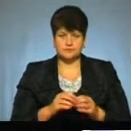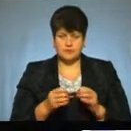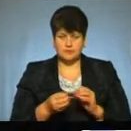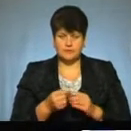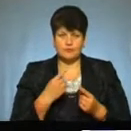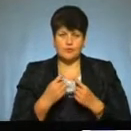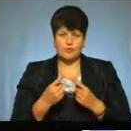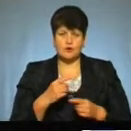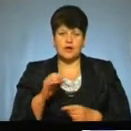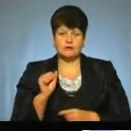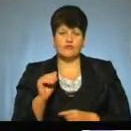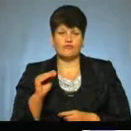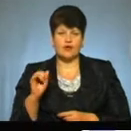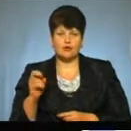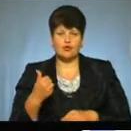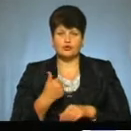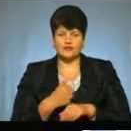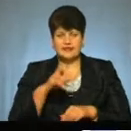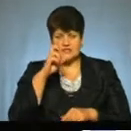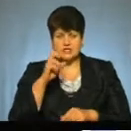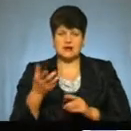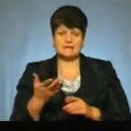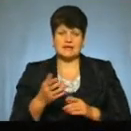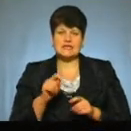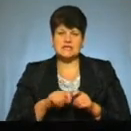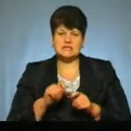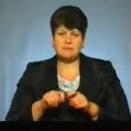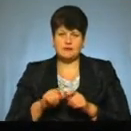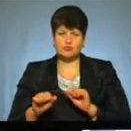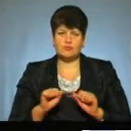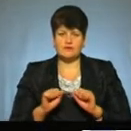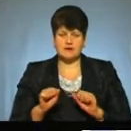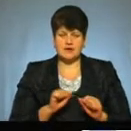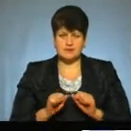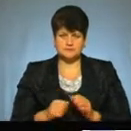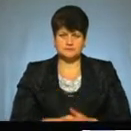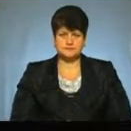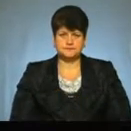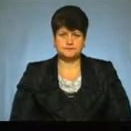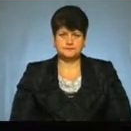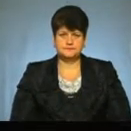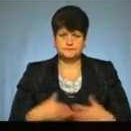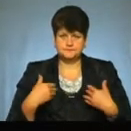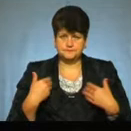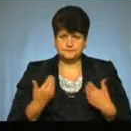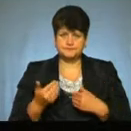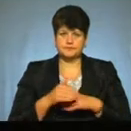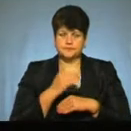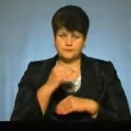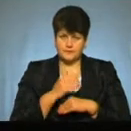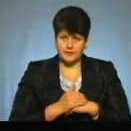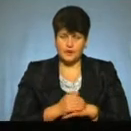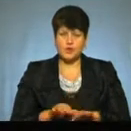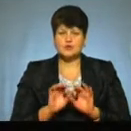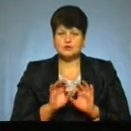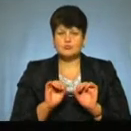це Анатолій Філюк, головний державний інспектор управління Держпраці у Тернопільській області. Я вас вітаю. Добрий вечір. Доброго вечора. Розкажіть, можливо, у